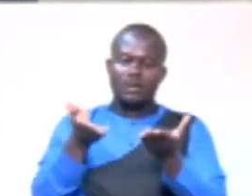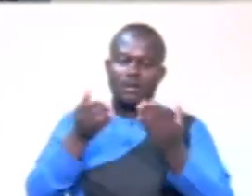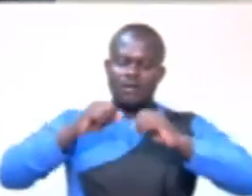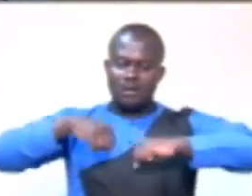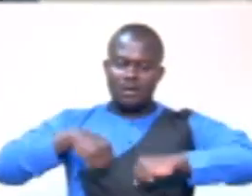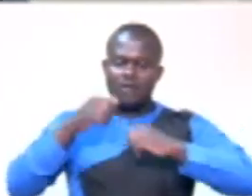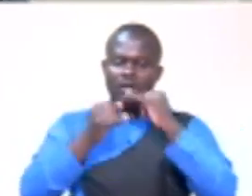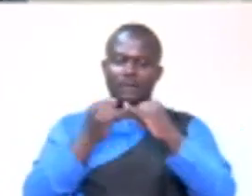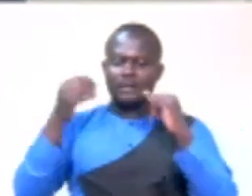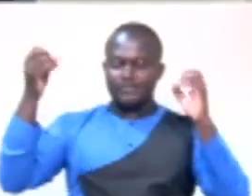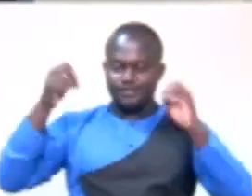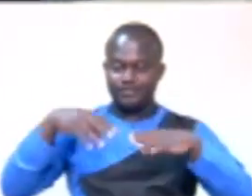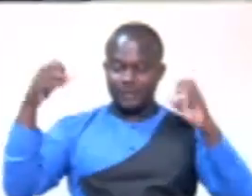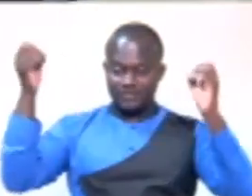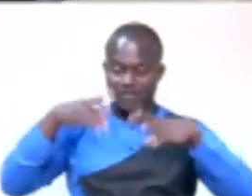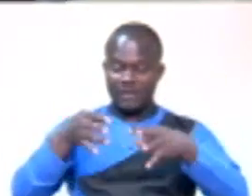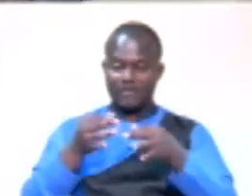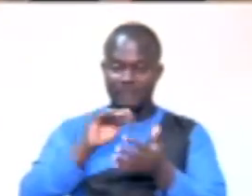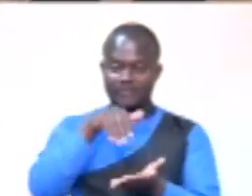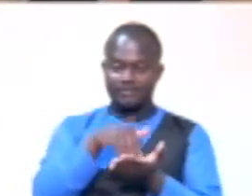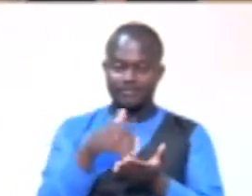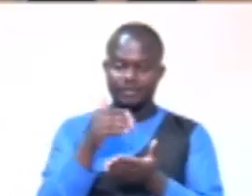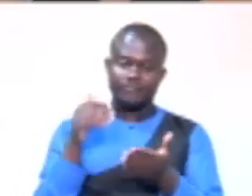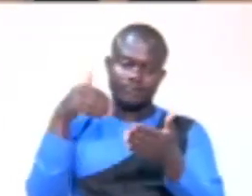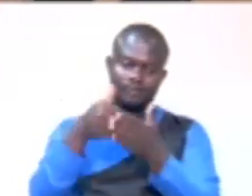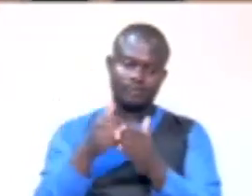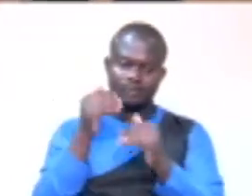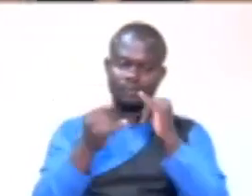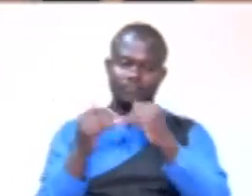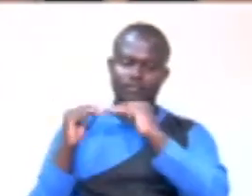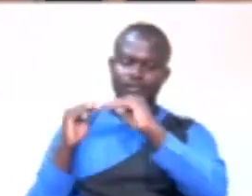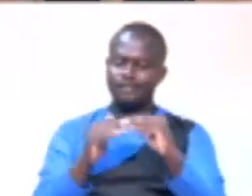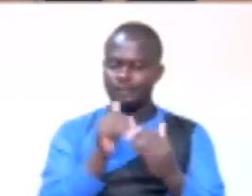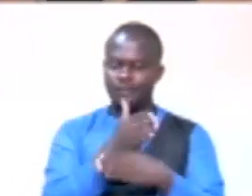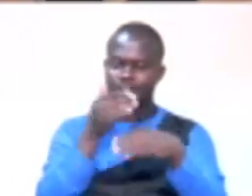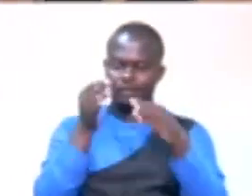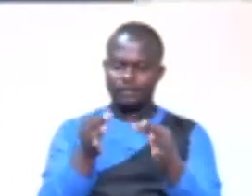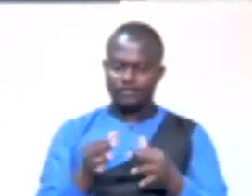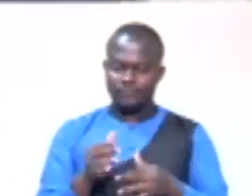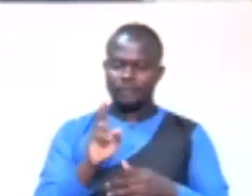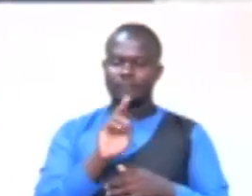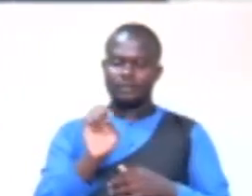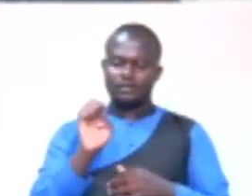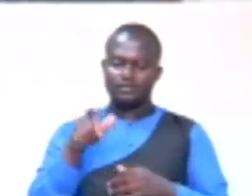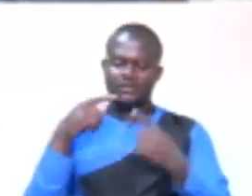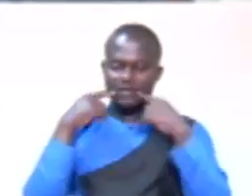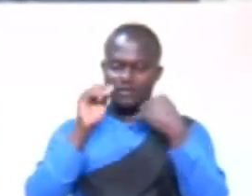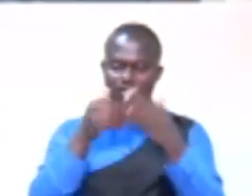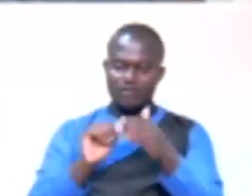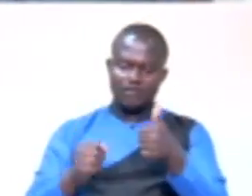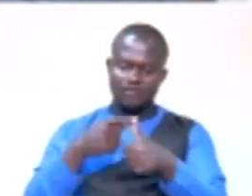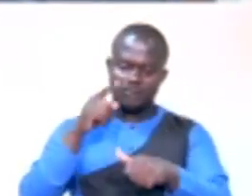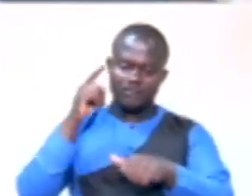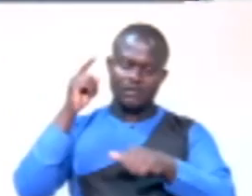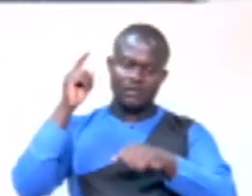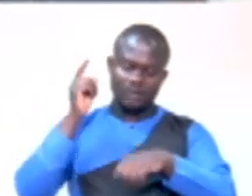mpuzamahanga ry'imari rya Kigali Kigali Financial Center rikajya ku rwego mpuzamahanga. Ministri Uzendagije Imana avuga ko kwikubitiro aya